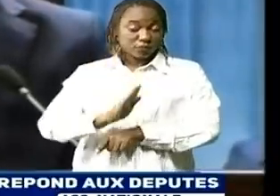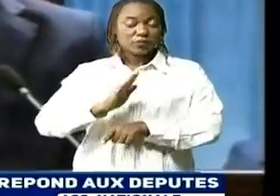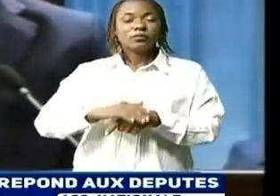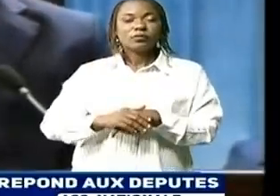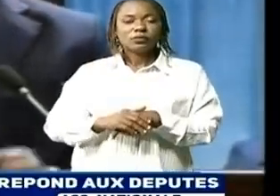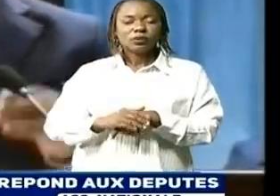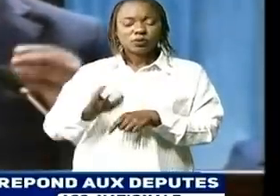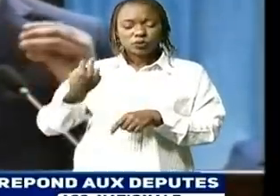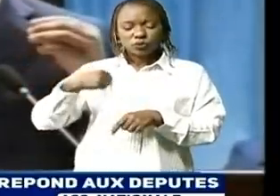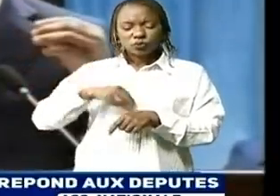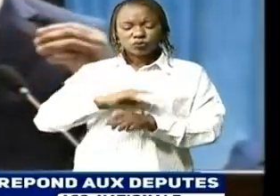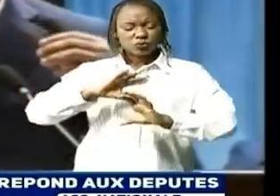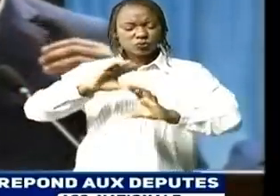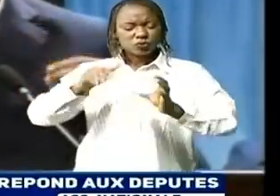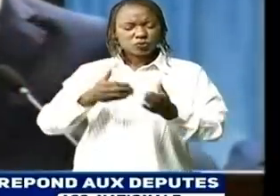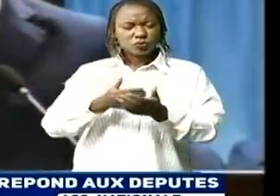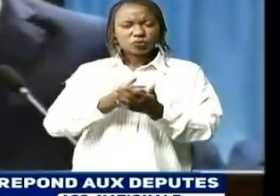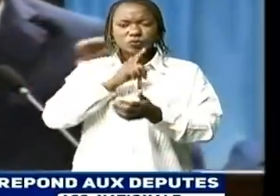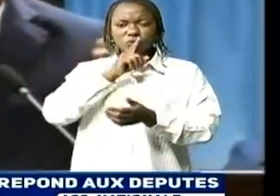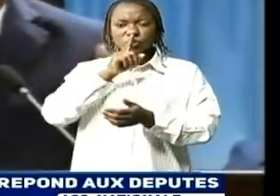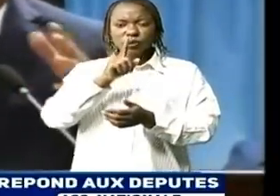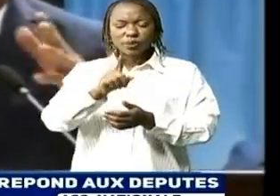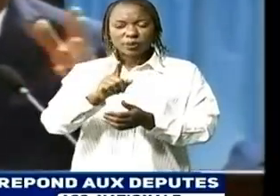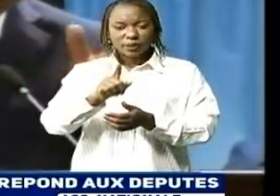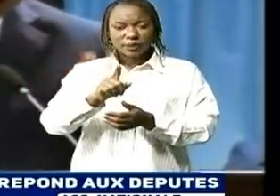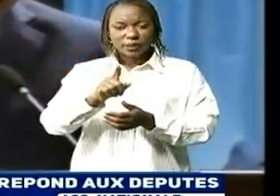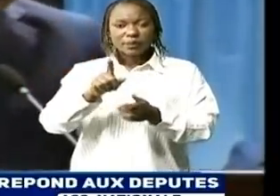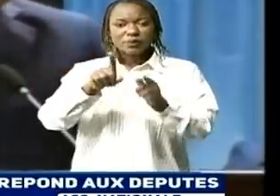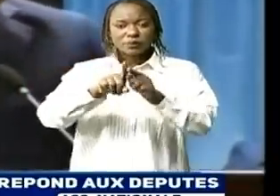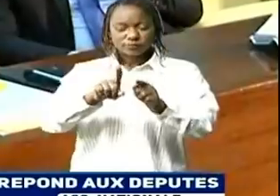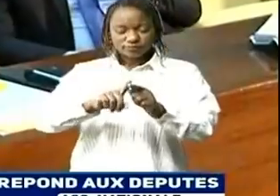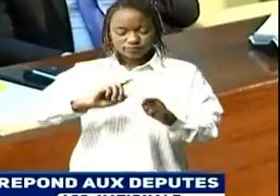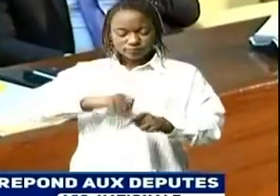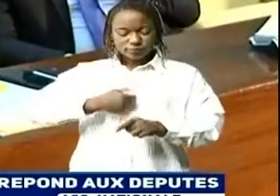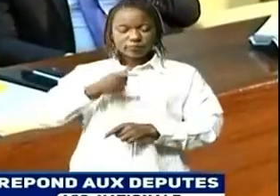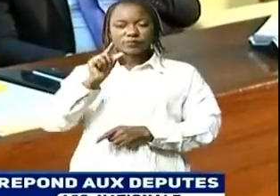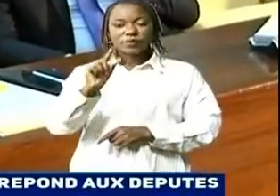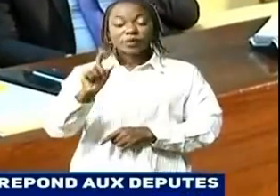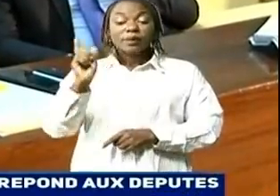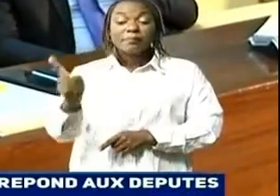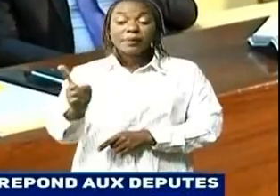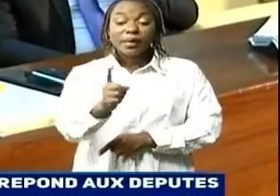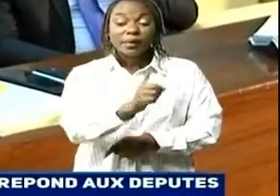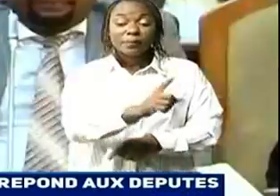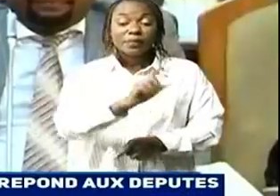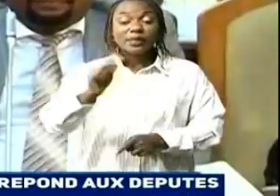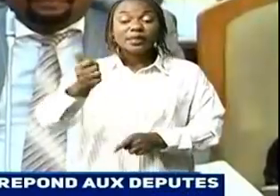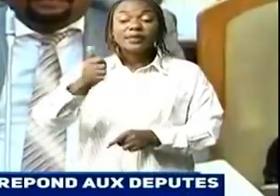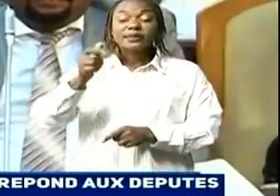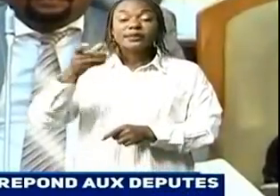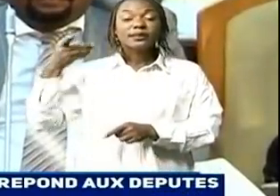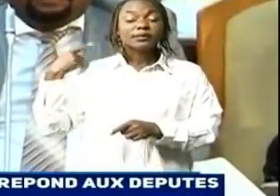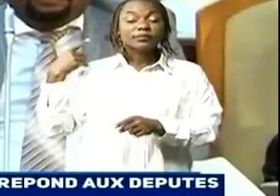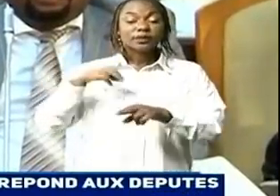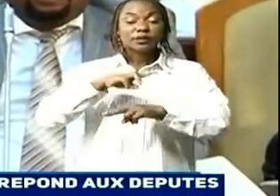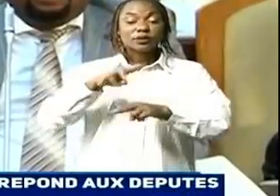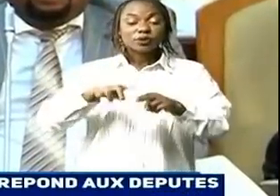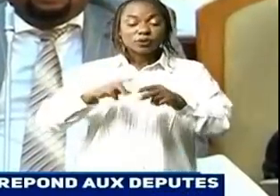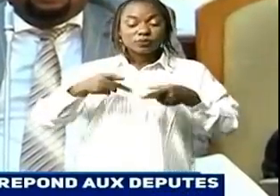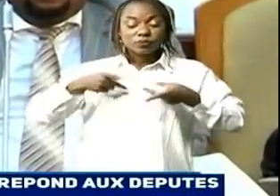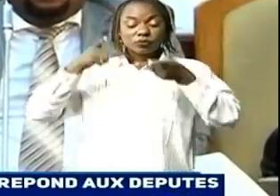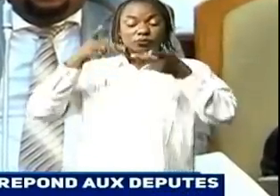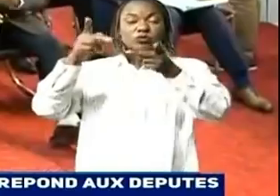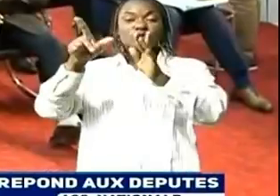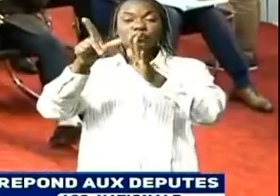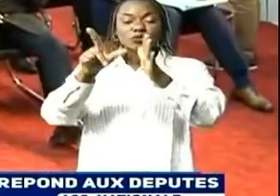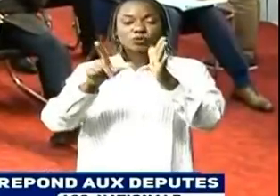que nous soyons animés d'un minimum de patience. Parmi les 10 députés nationaux co-auteurs de la proposition de